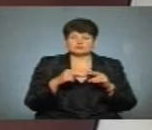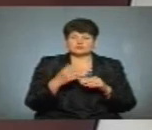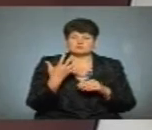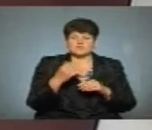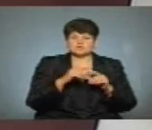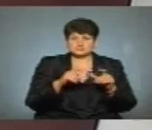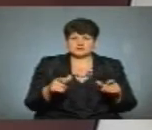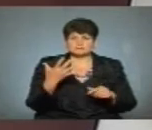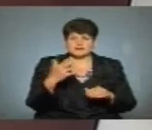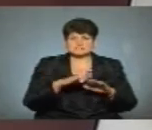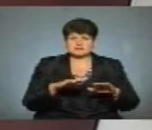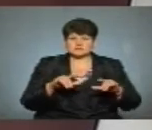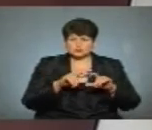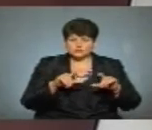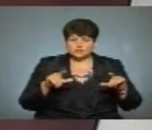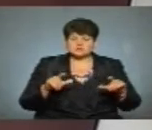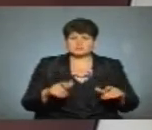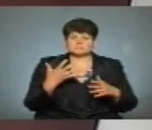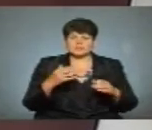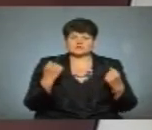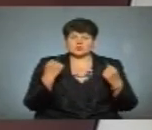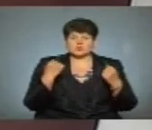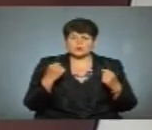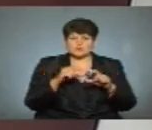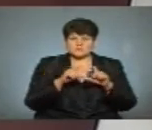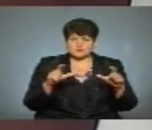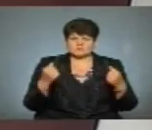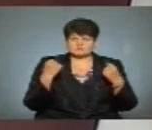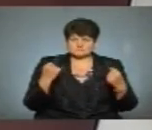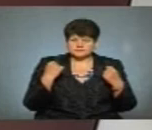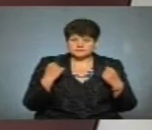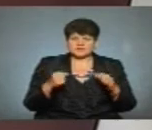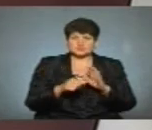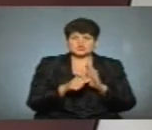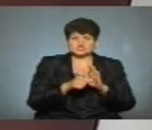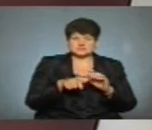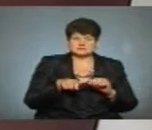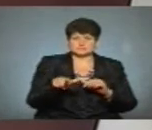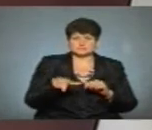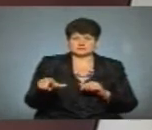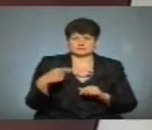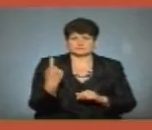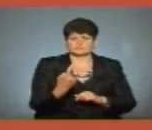шкіл, 5 садочків, 5 об'єктів спортивної інфраструктури та 6 ділянок автошляхів області.